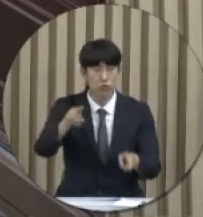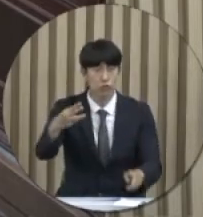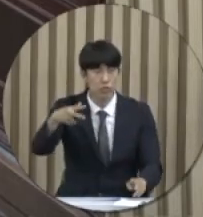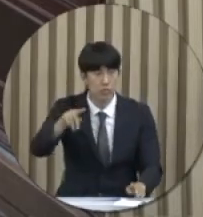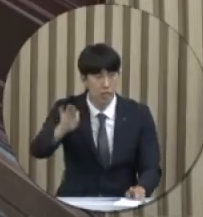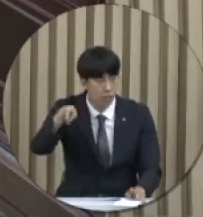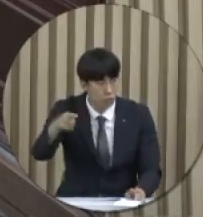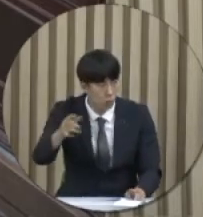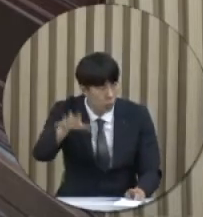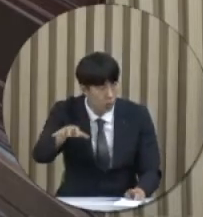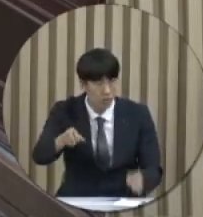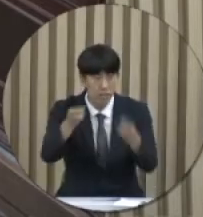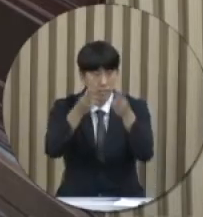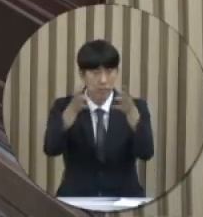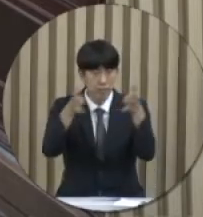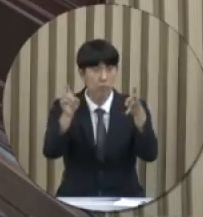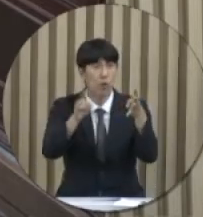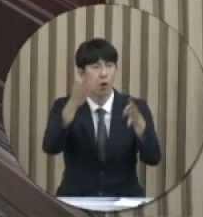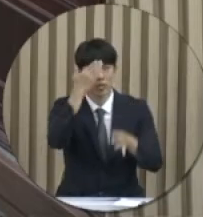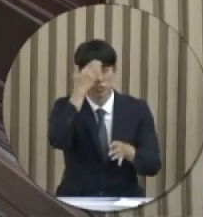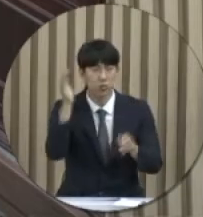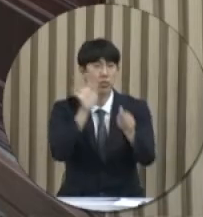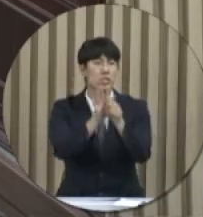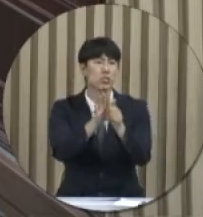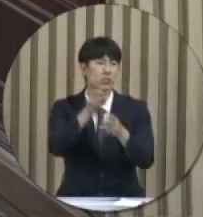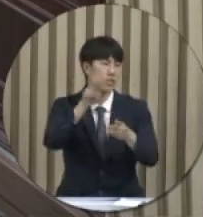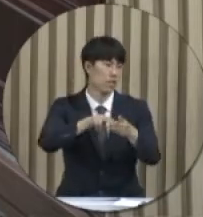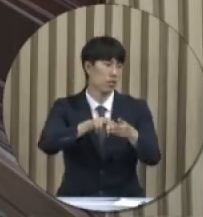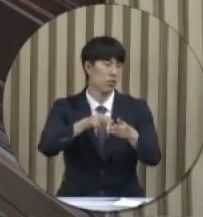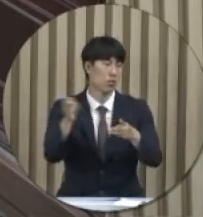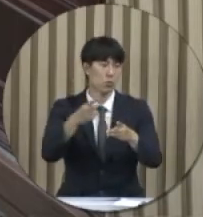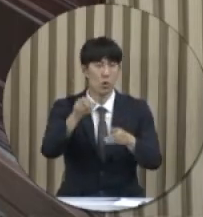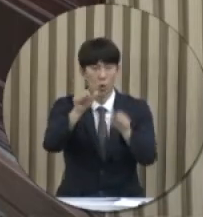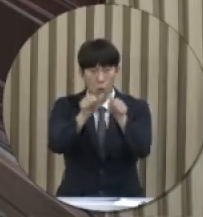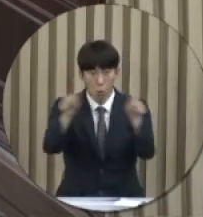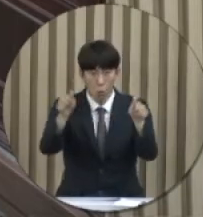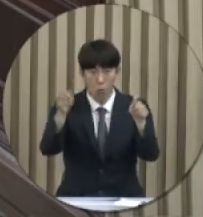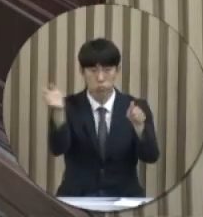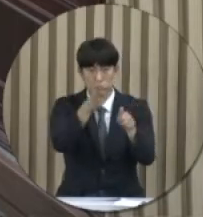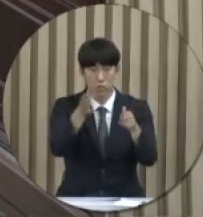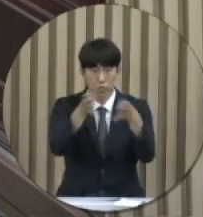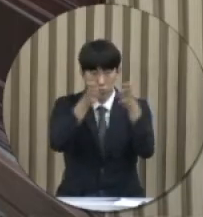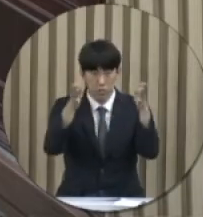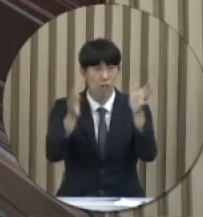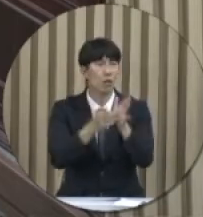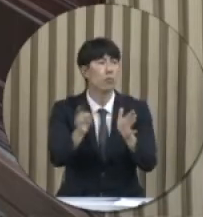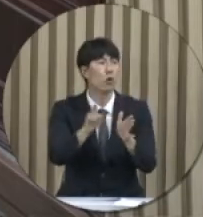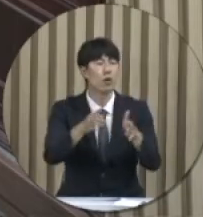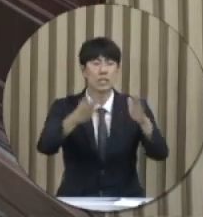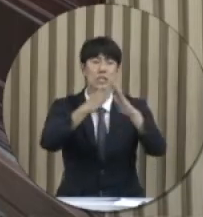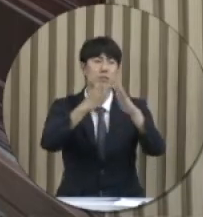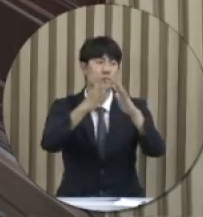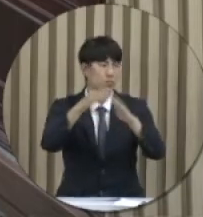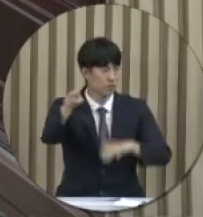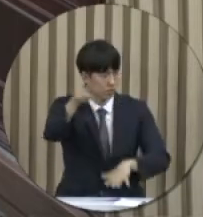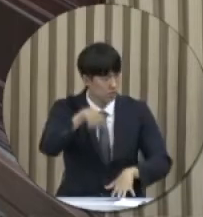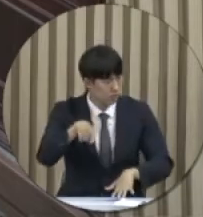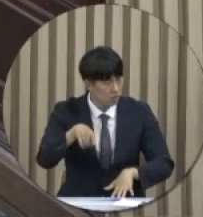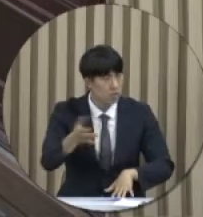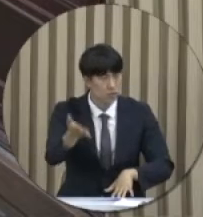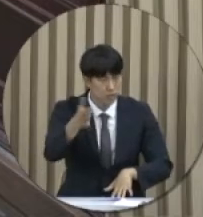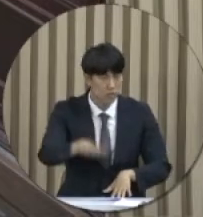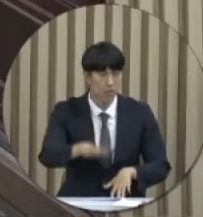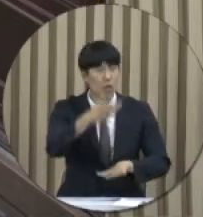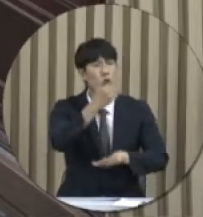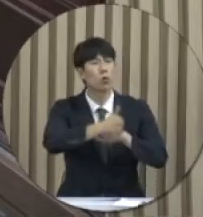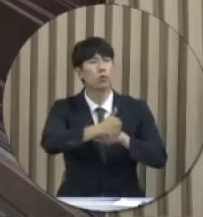들어오고, 3층, 4층은 청년 지원센터가 들어오고, 5층부터 14층까지는 청년 주택이 들어오는데,